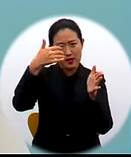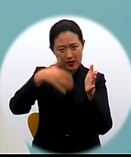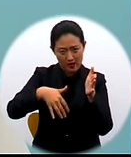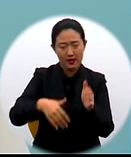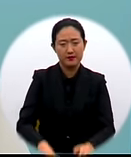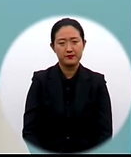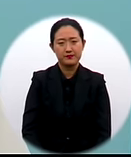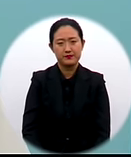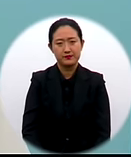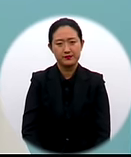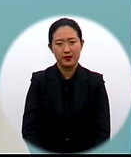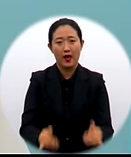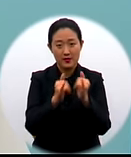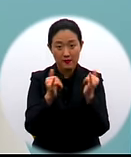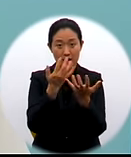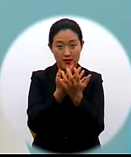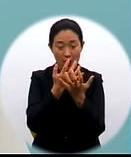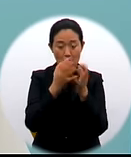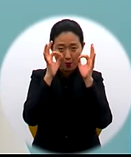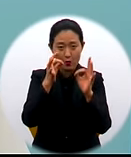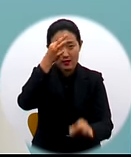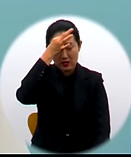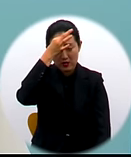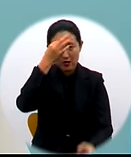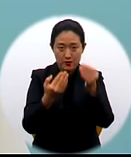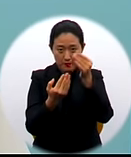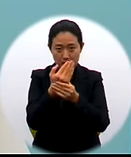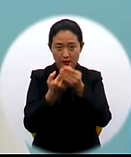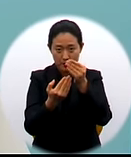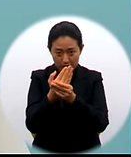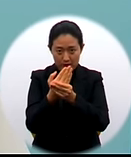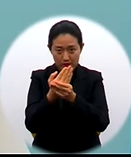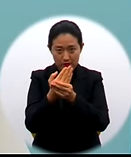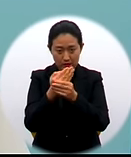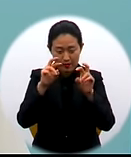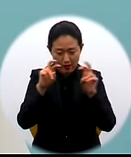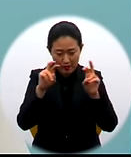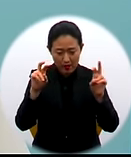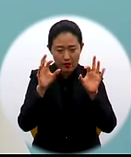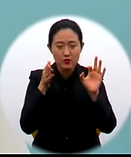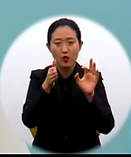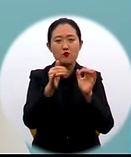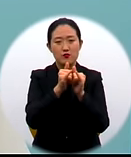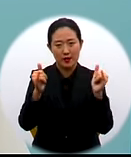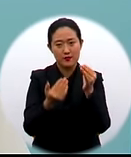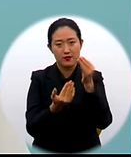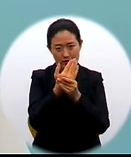들어옵니다. 사람들이 데이터라는 걸 볼 수 있게 되는 기술이 생겨나면서 데이터 분석가라는 것이 존재하는